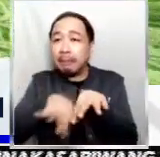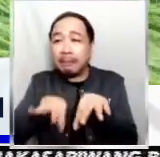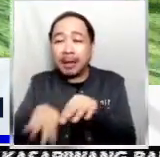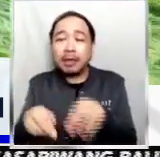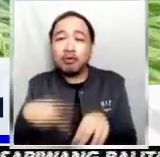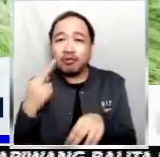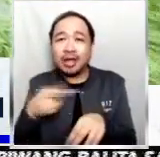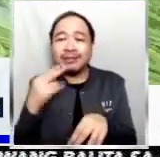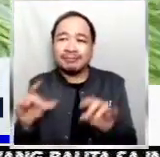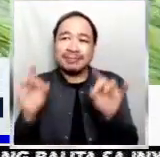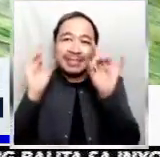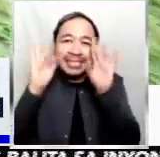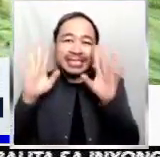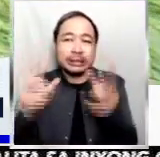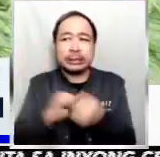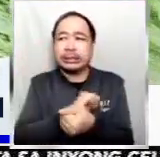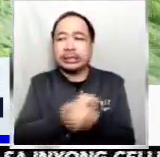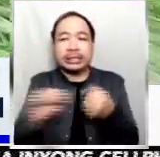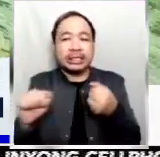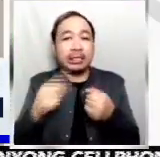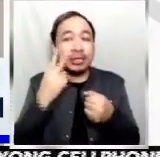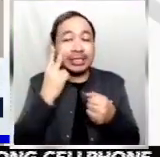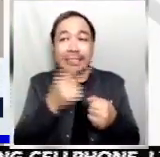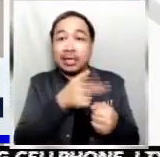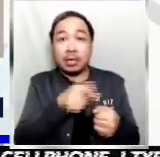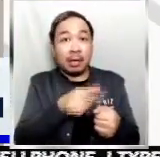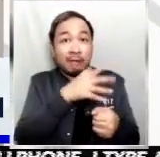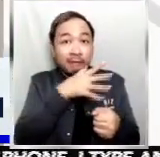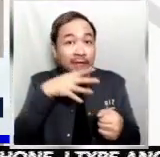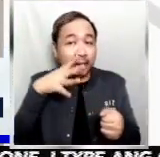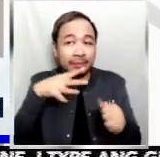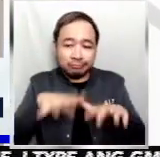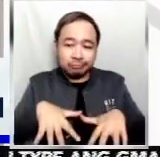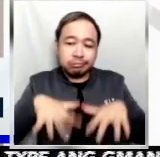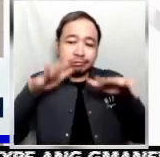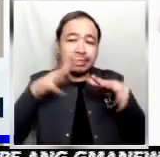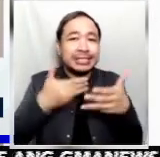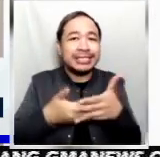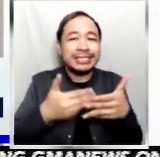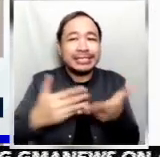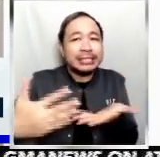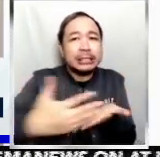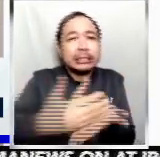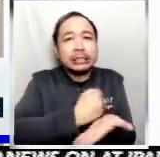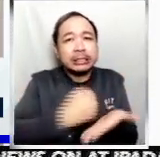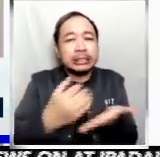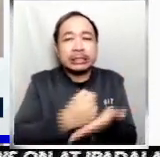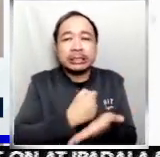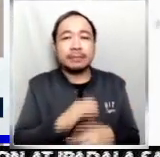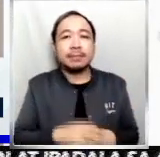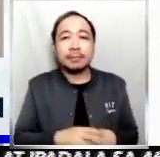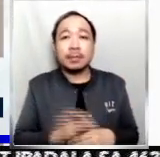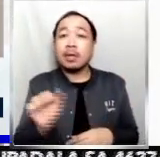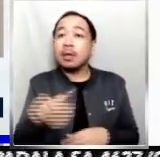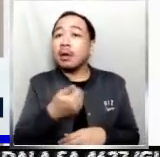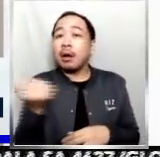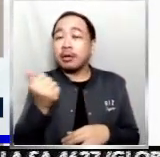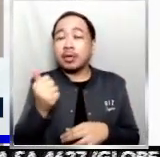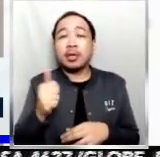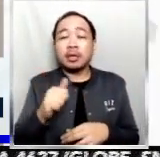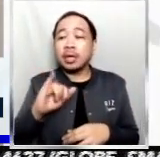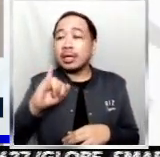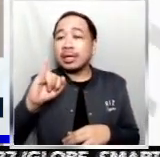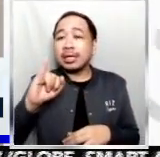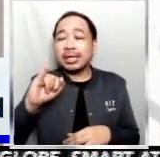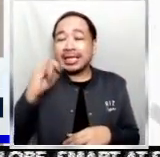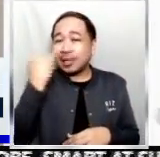ilang palayan na malapit na sanang anihin. Abot dibdib ang baha sa bayan ng Sugpon sa Ilocos Sur.